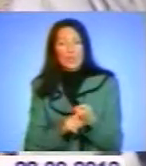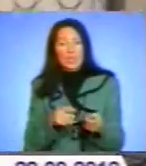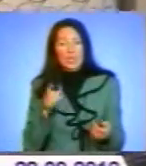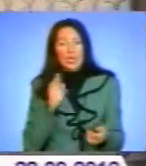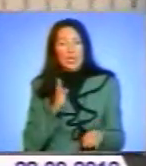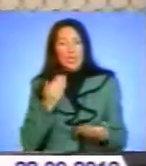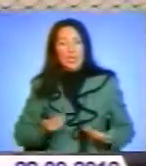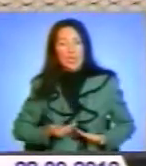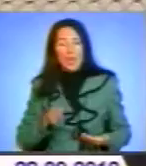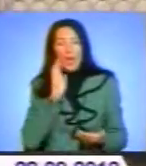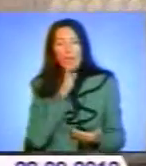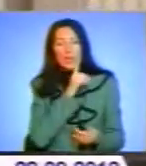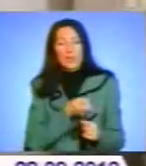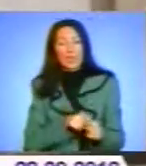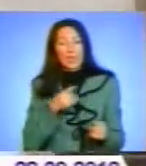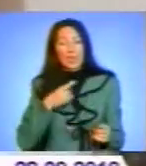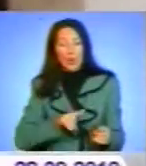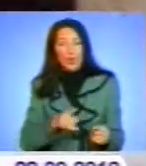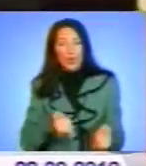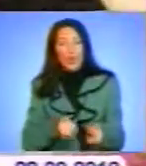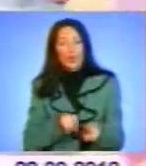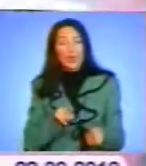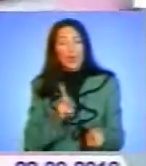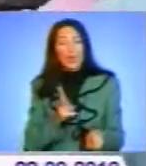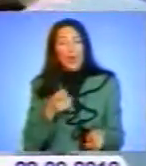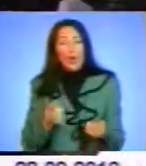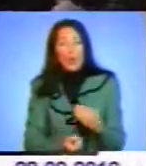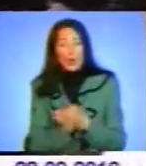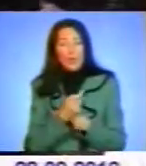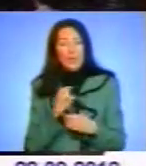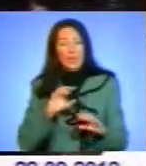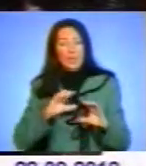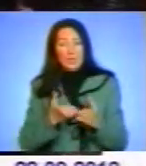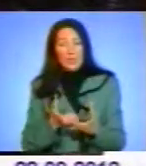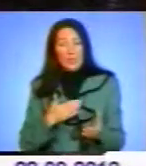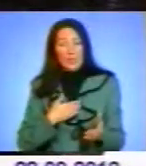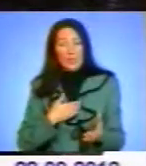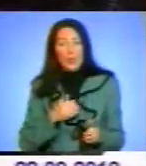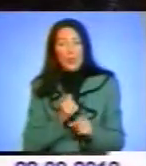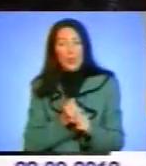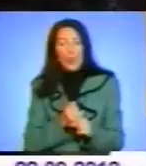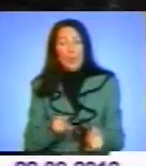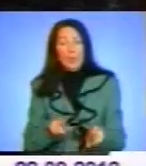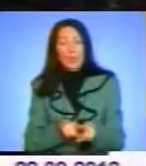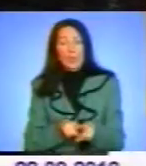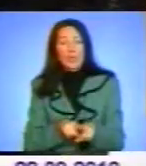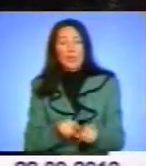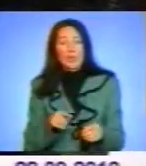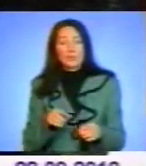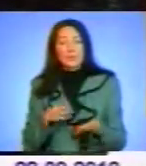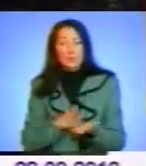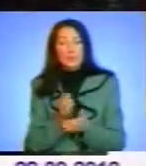що появився на світ. В нас в реанімації дуже нерідко ми робимо такі маніпуляції з тою кров'ю, яка здається.